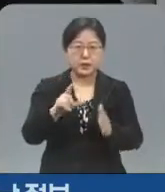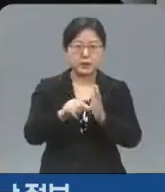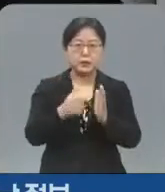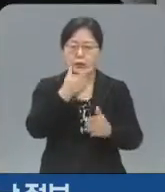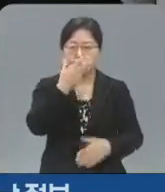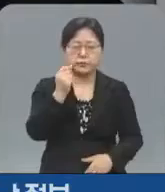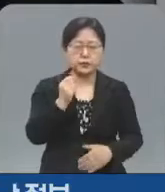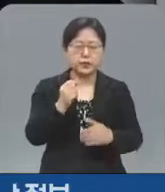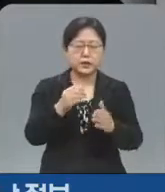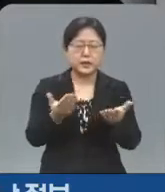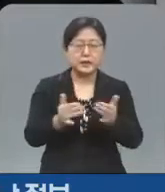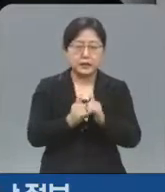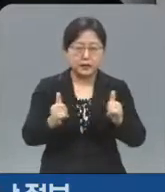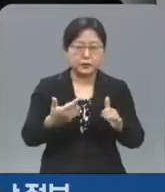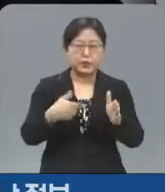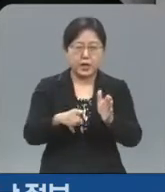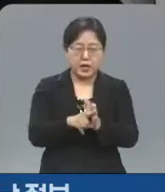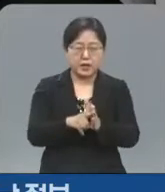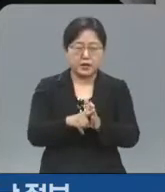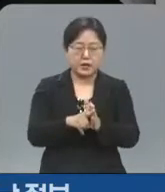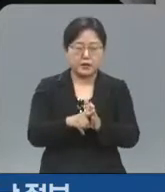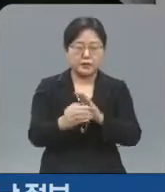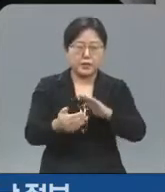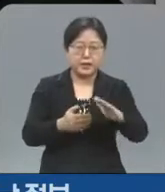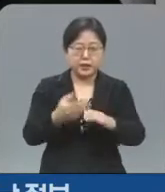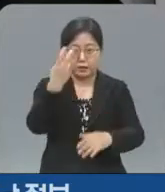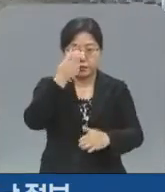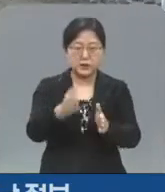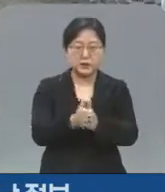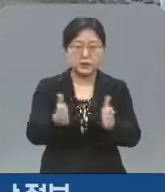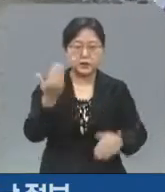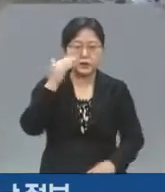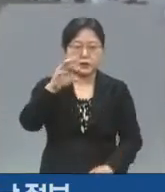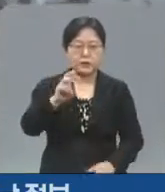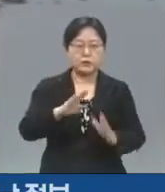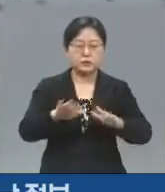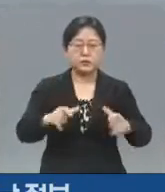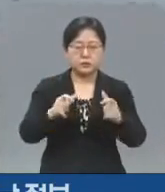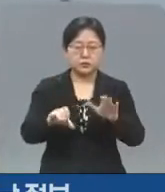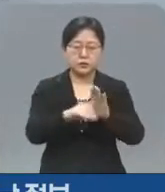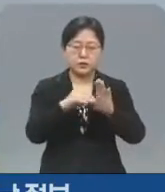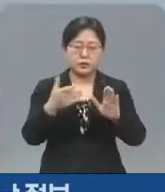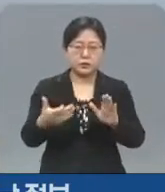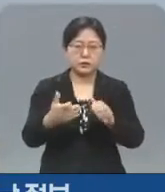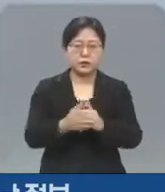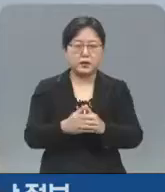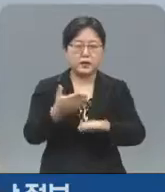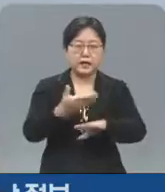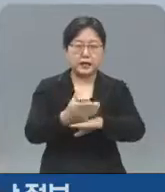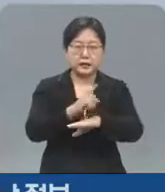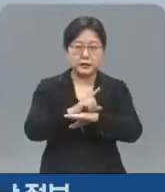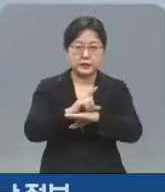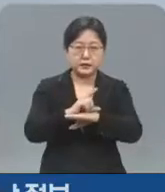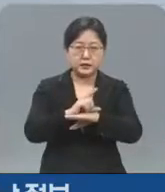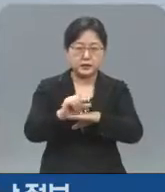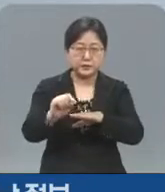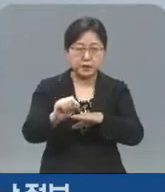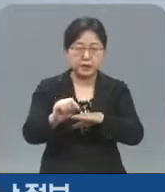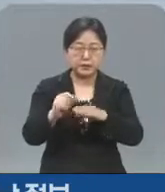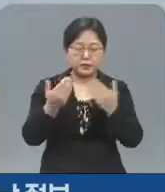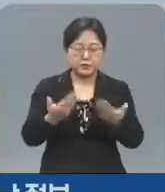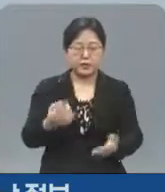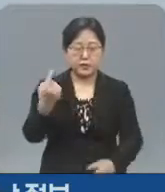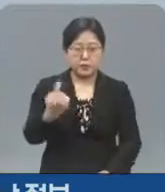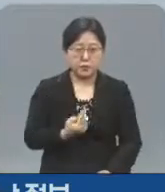위해 전라남도가 선제적 대응에 나선 겁니다. 최근 광주와 전남의 코로나19는 타 지역에서 휴가를 보내고 돌아와